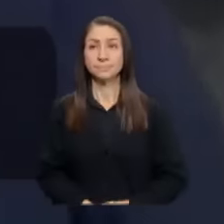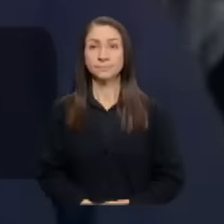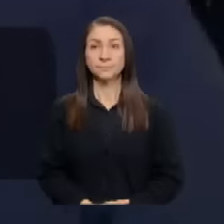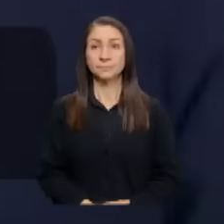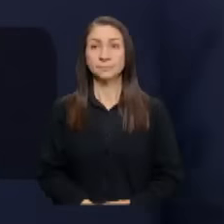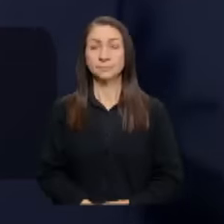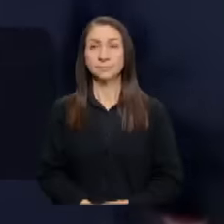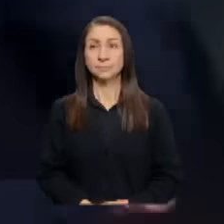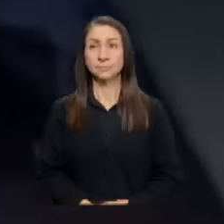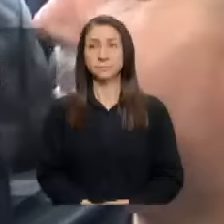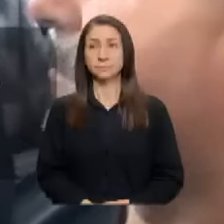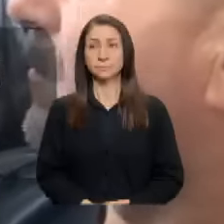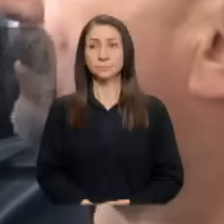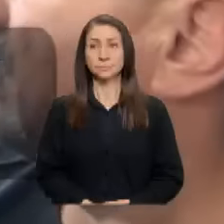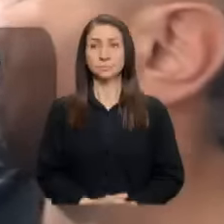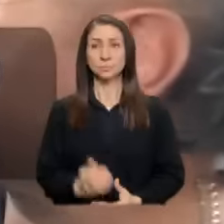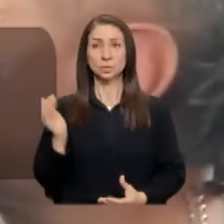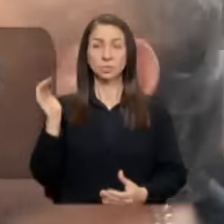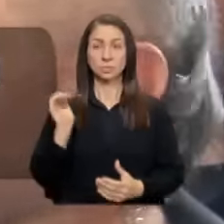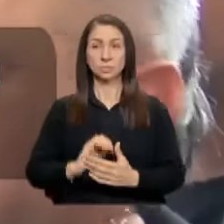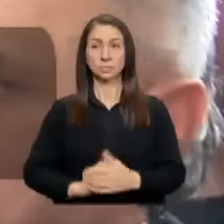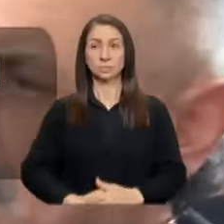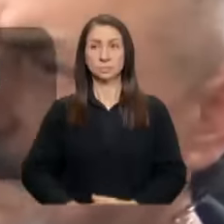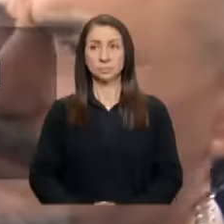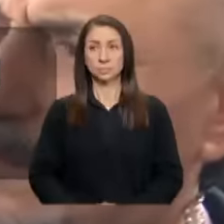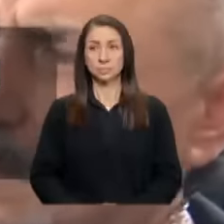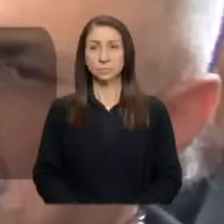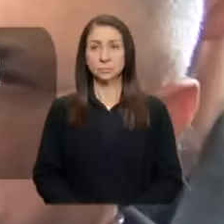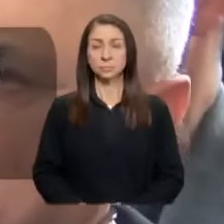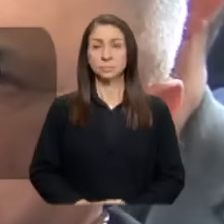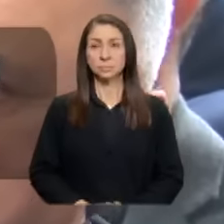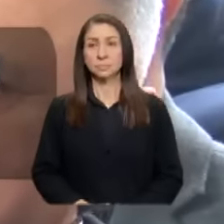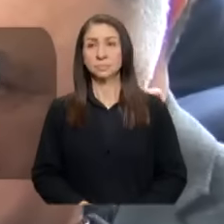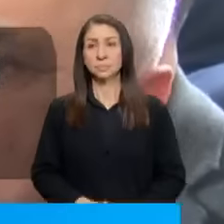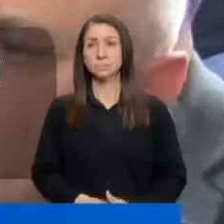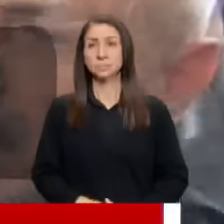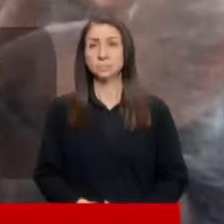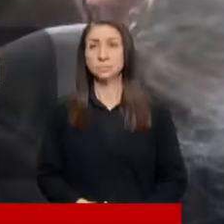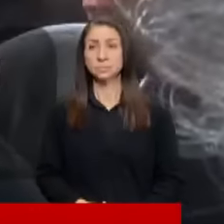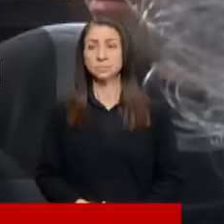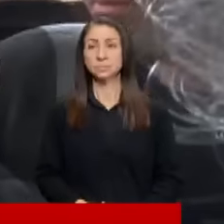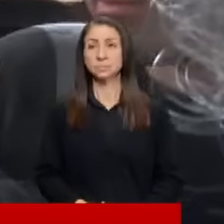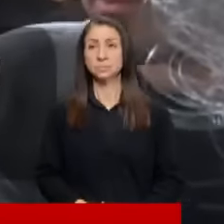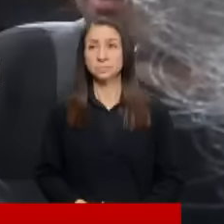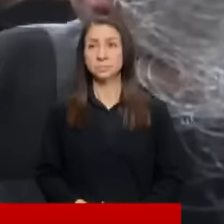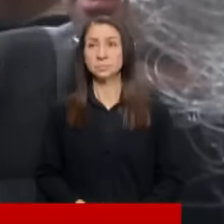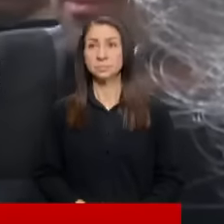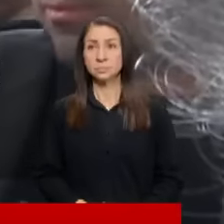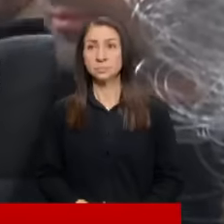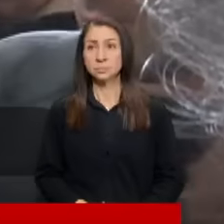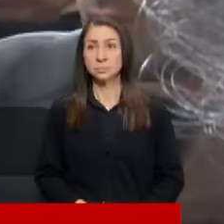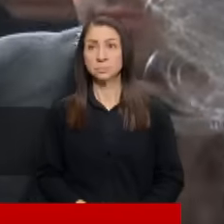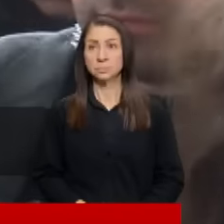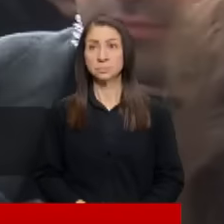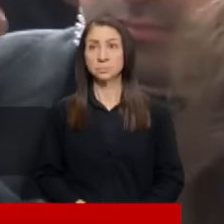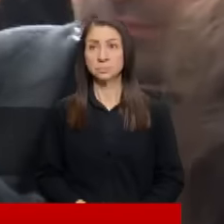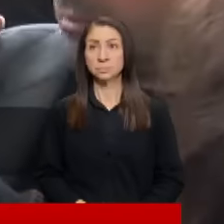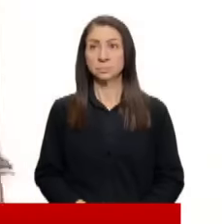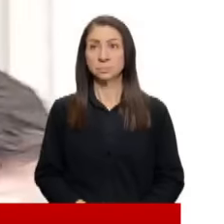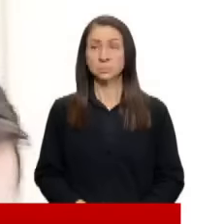Sıfırda latif kan var mı? Gelmiş orada konuşmuş. Ayrılırken kusura bakma demiş, sıkmış. Kendi personelimiz, bizi yıllardır